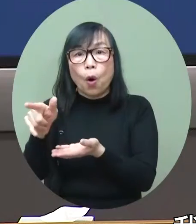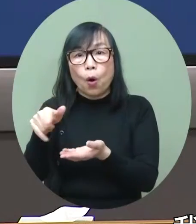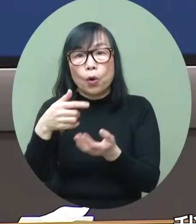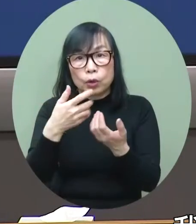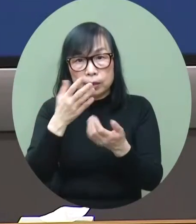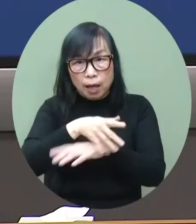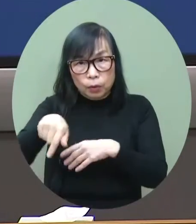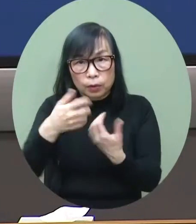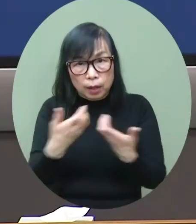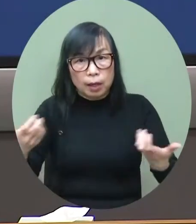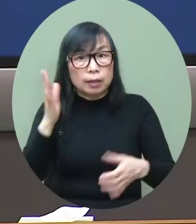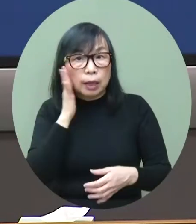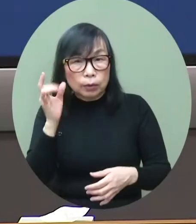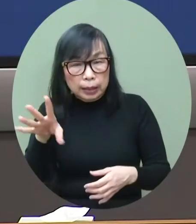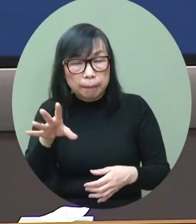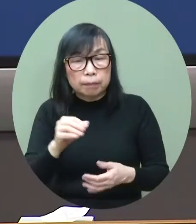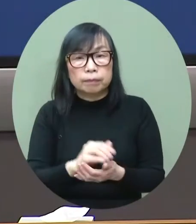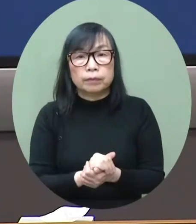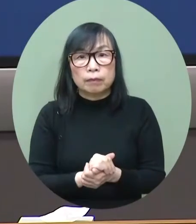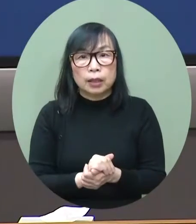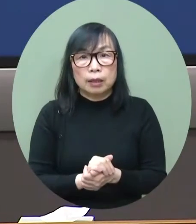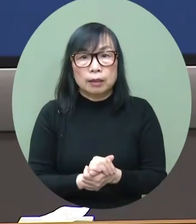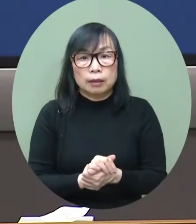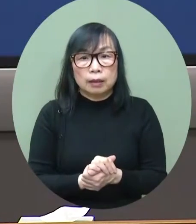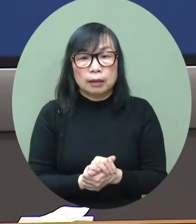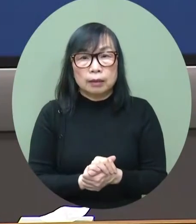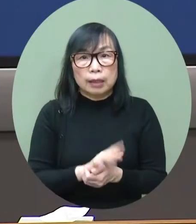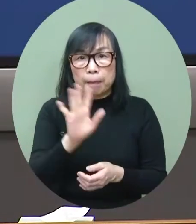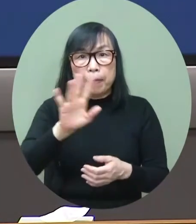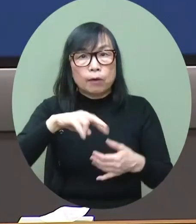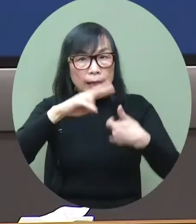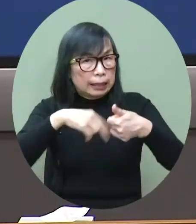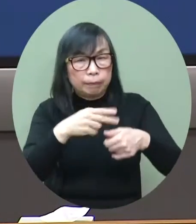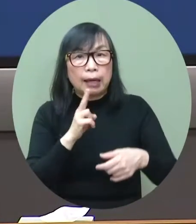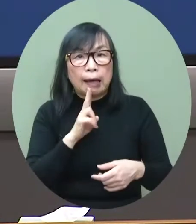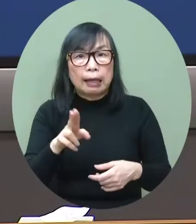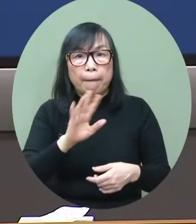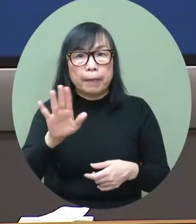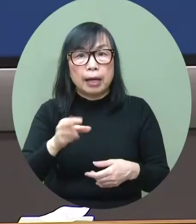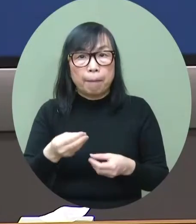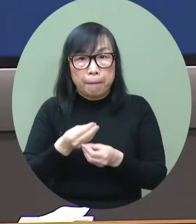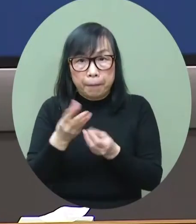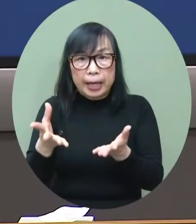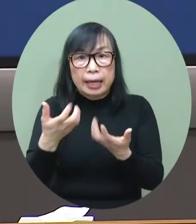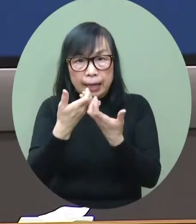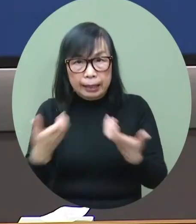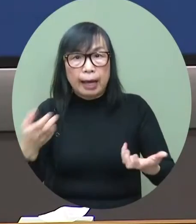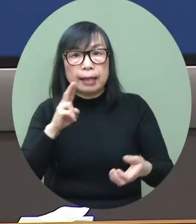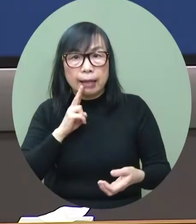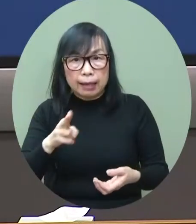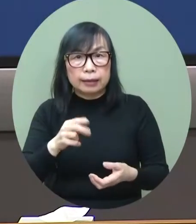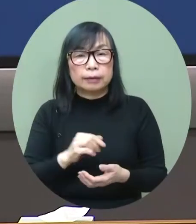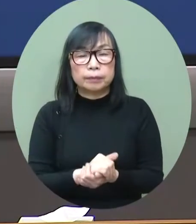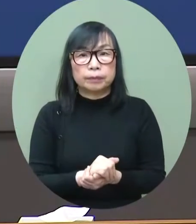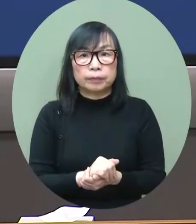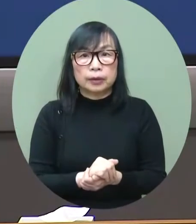離酒店，而屆時他就不是再是一個檢疫令了，他就是獲發一個隔離令，那